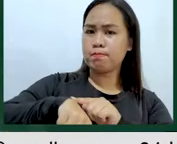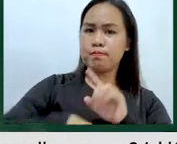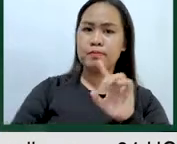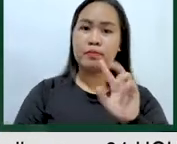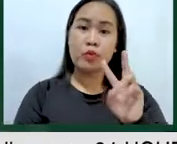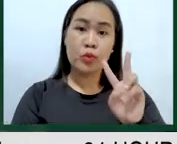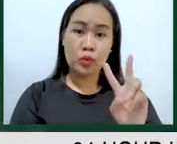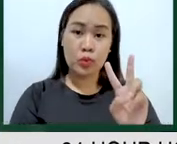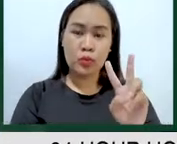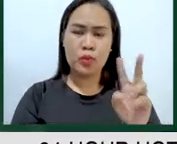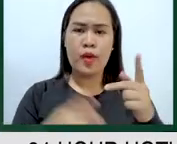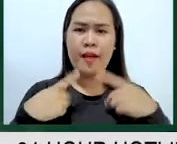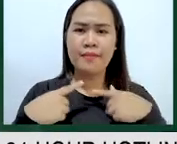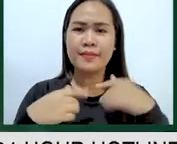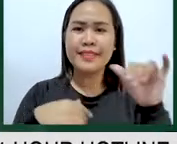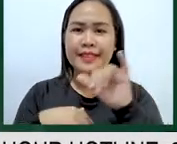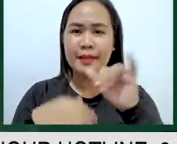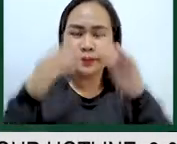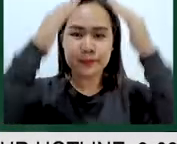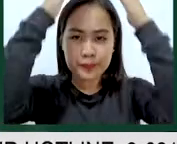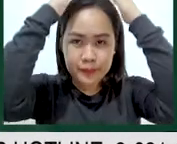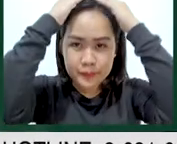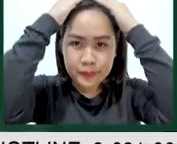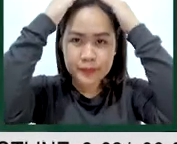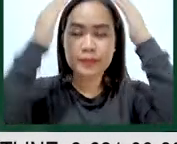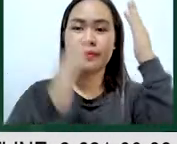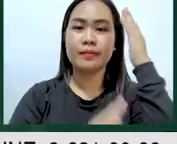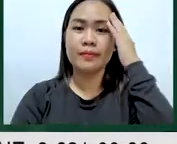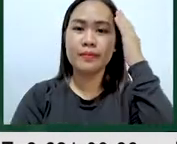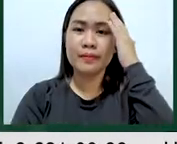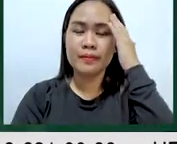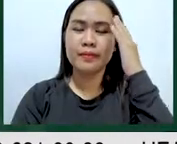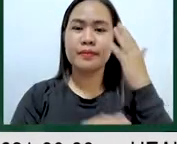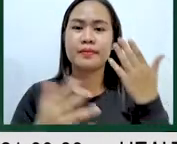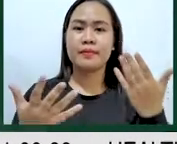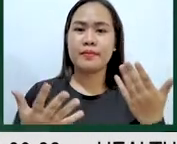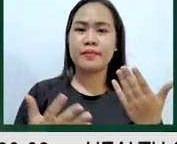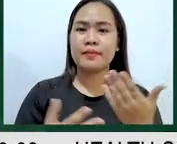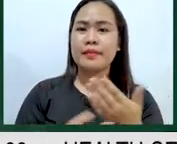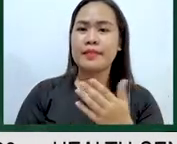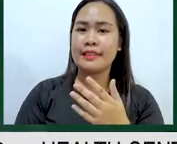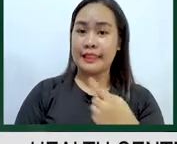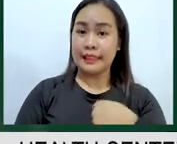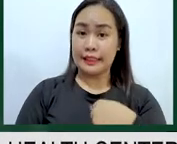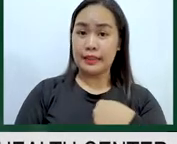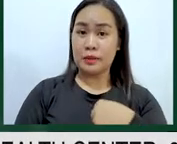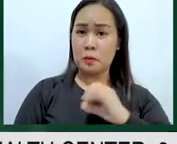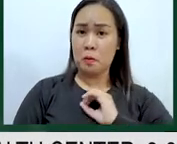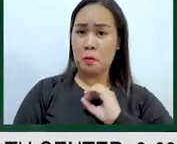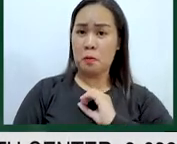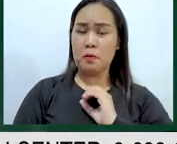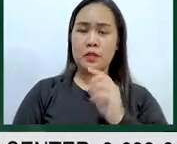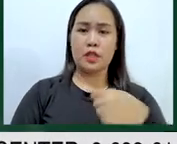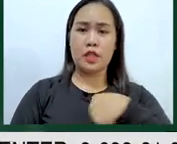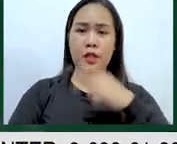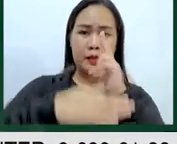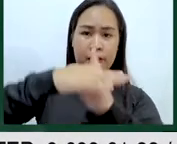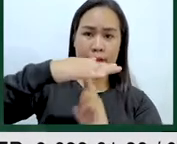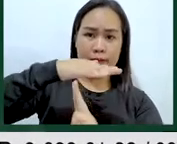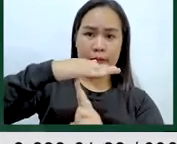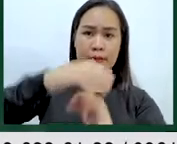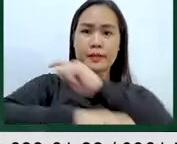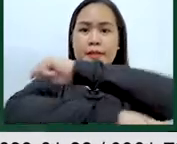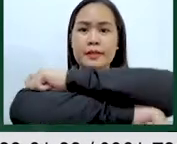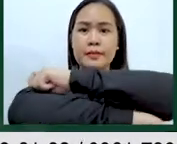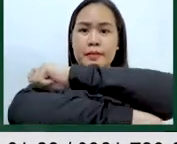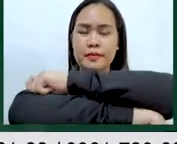no, nag-duck cover and hold kami. Ayan, makikita nyo, ako mismo, di ba, nagpunta pa ako sa ilalim ng lamesa, di